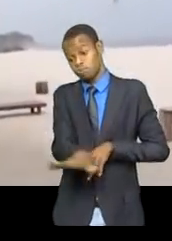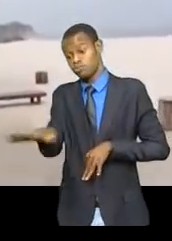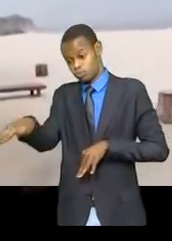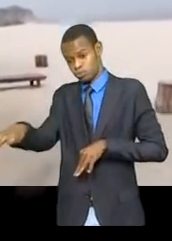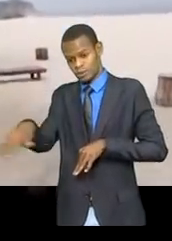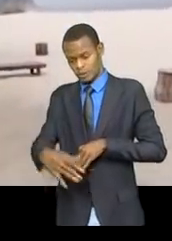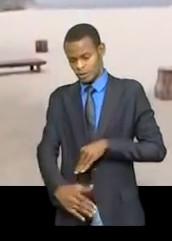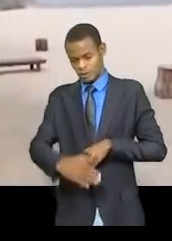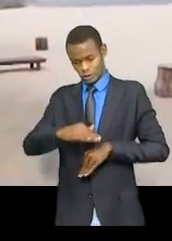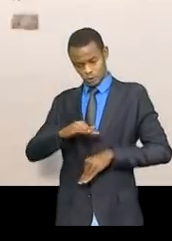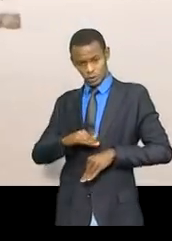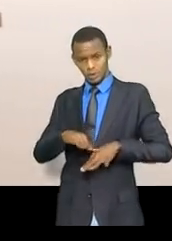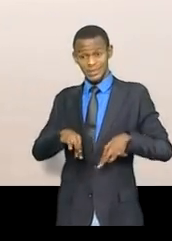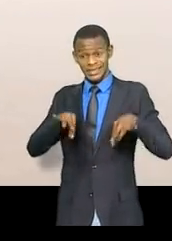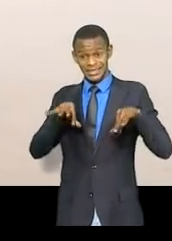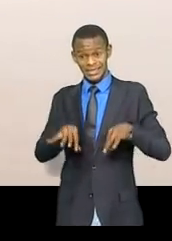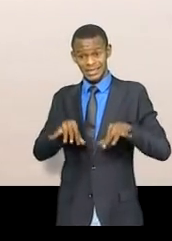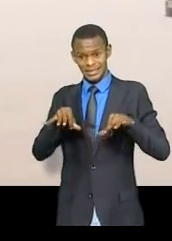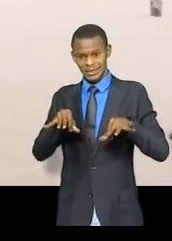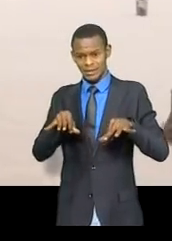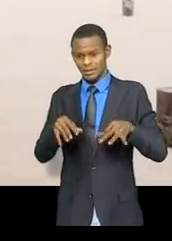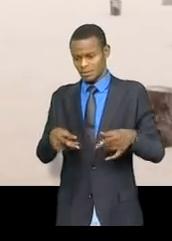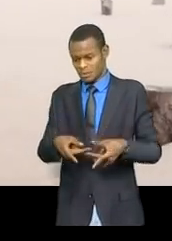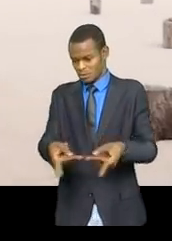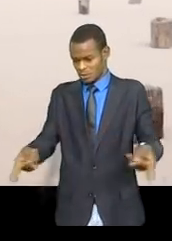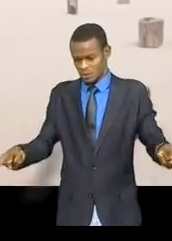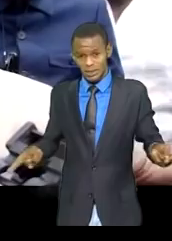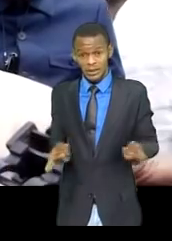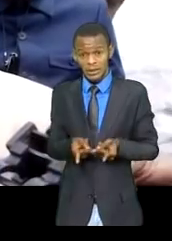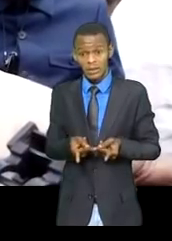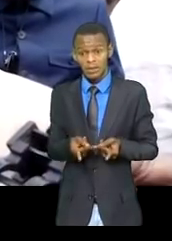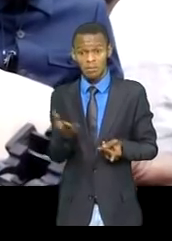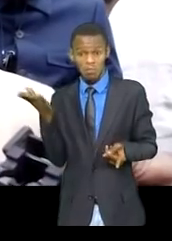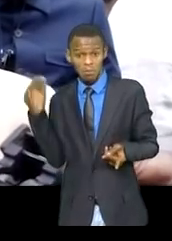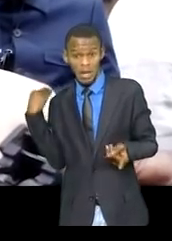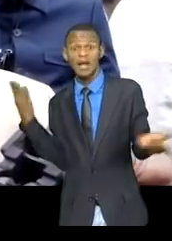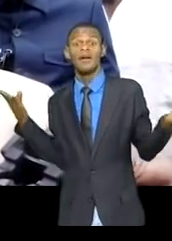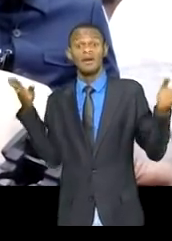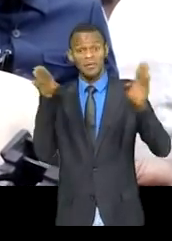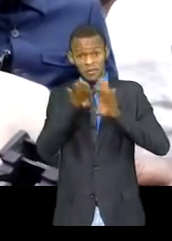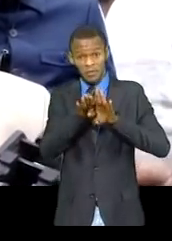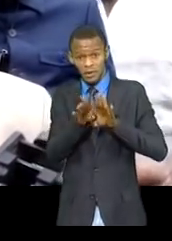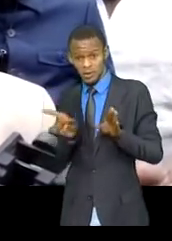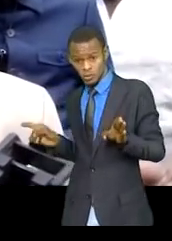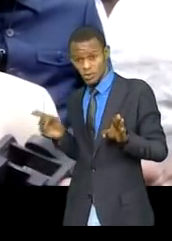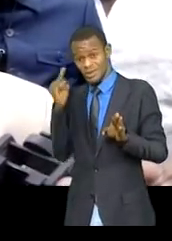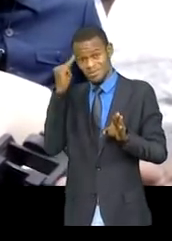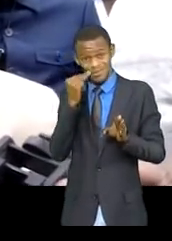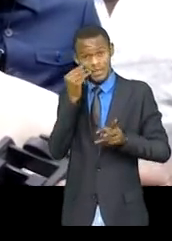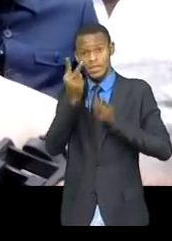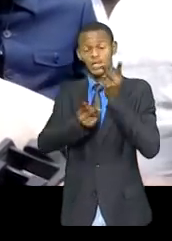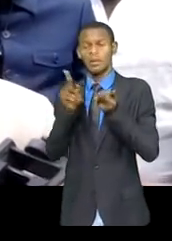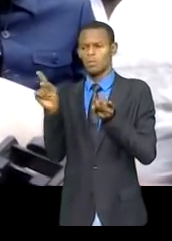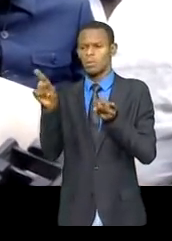mesures Covid, a révélé le patron du tourisme en République démocratique du Congo. J'ai reçu la note de l'ICSN sur